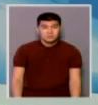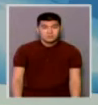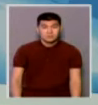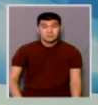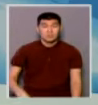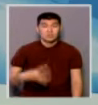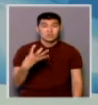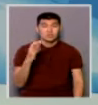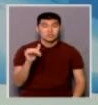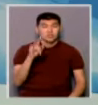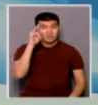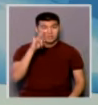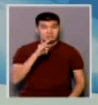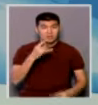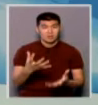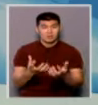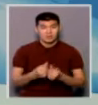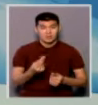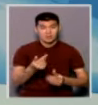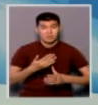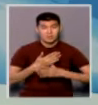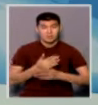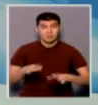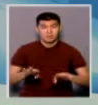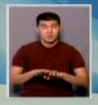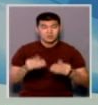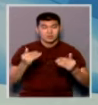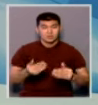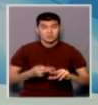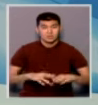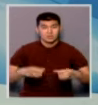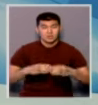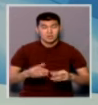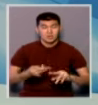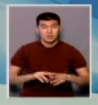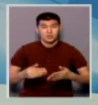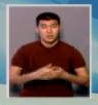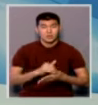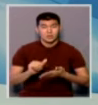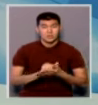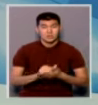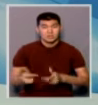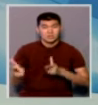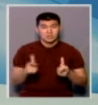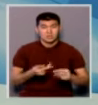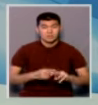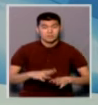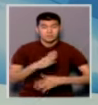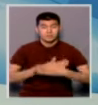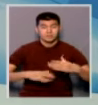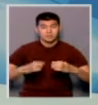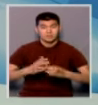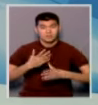Около 400 тысяч казахстанцев получат финансовую поддержку. Сегодня Мажилис одобрил законопроект для отдельных категорий